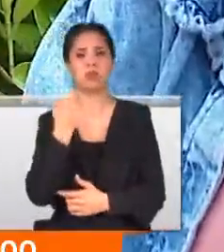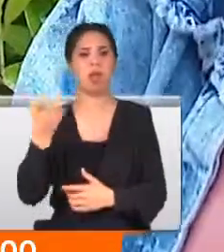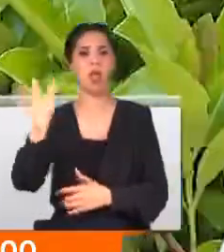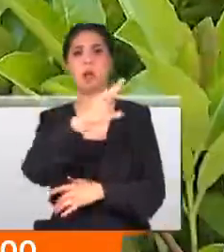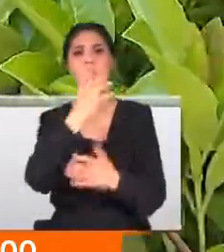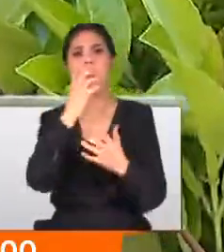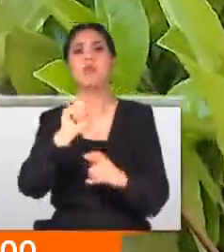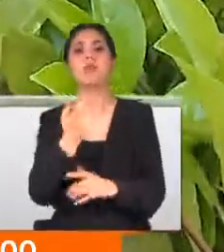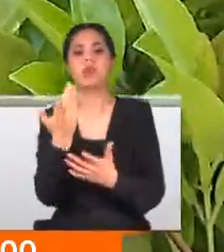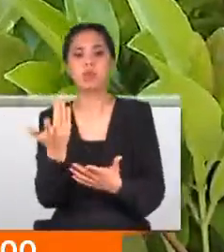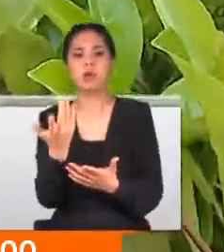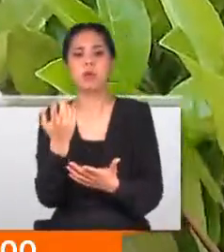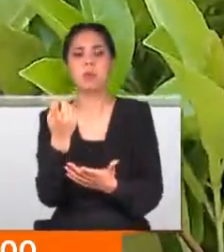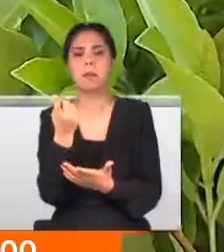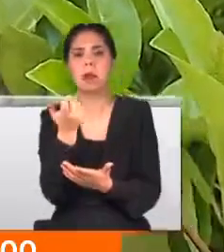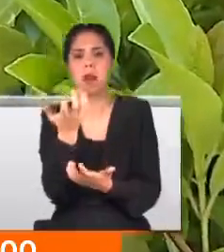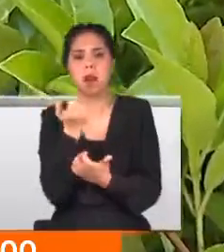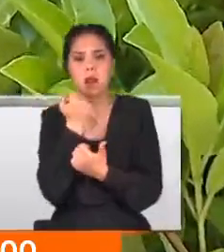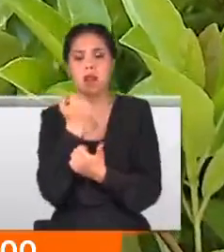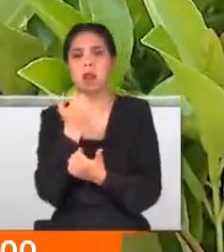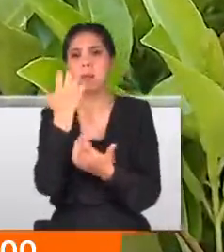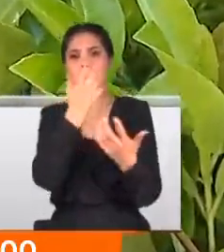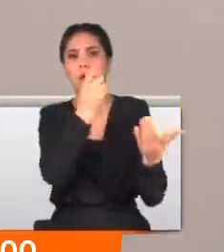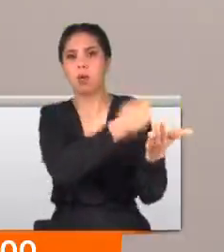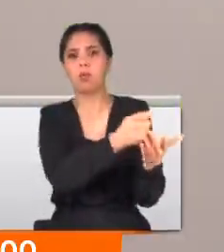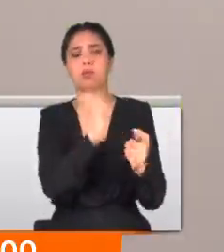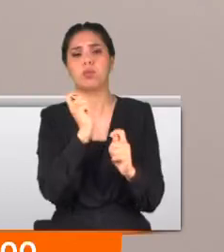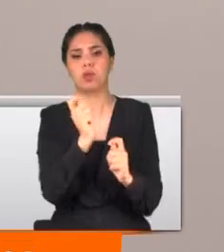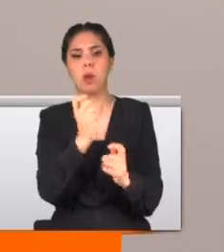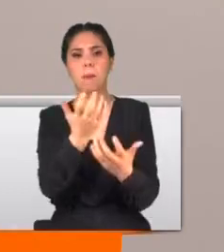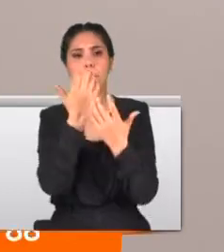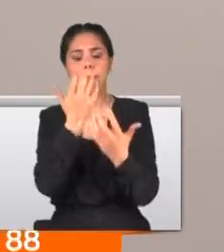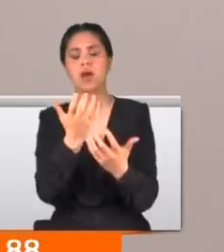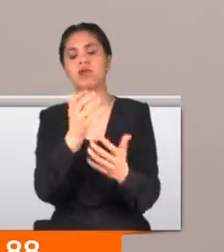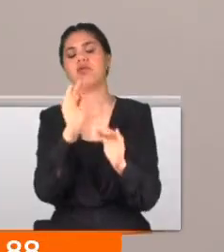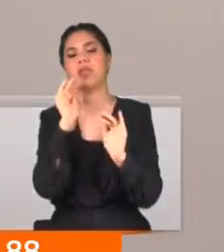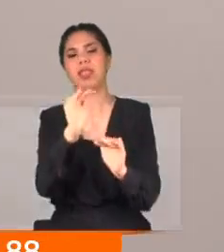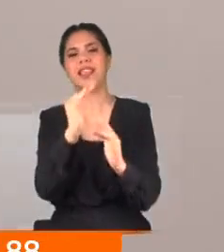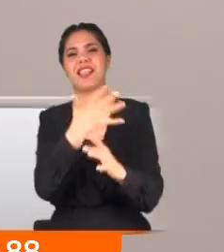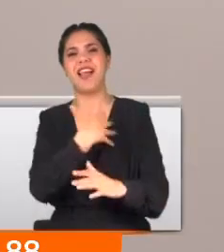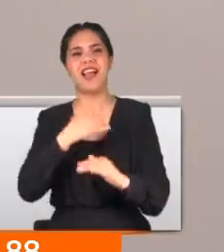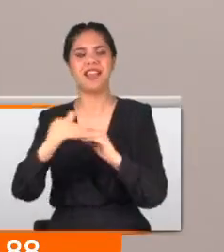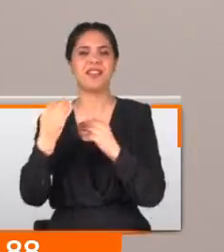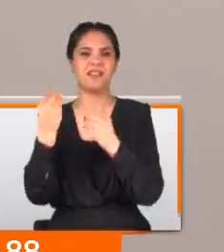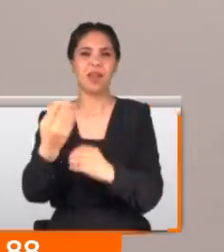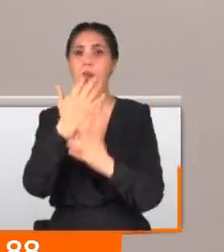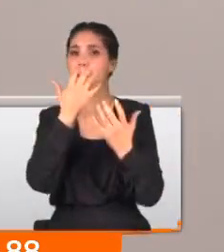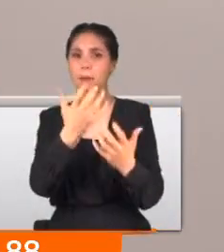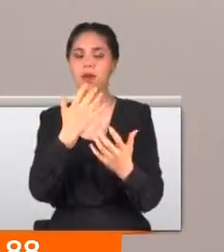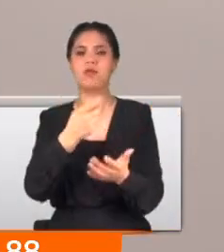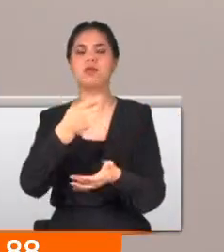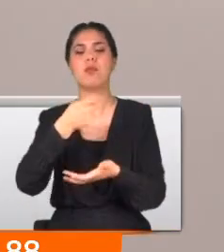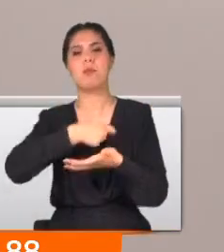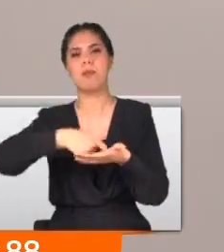bakıcı bulamıyor. Aldı para, bakıcı ve de kreşe. Bakıcı desteği gelecek annelere. Bakıcıların maaşlarının